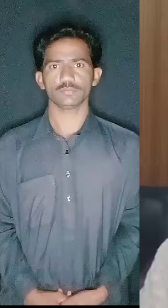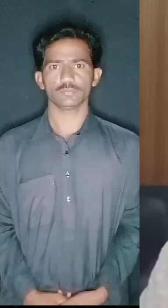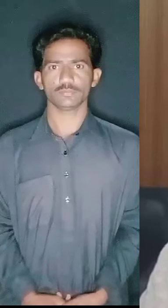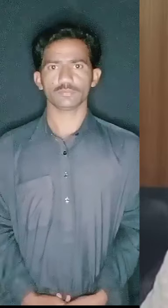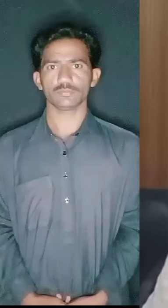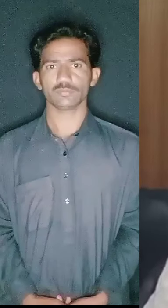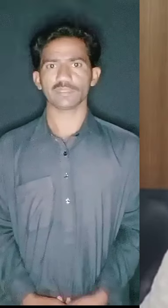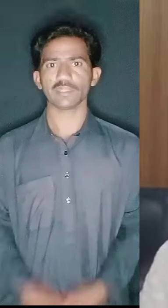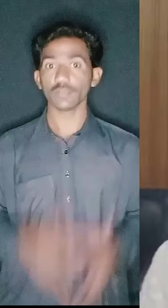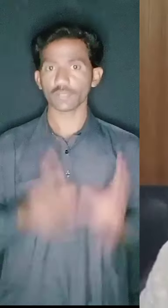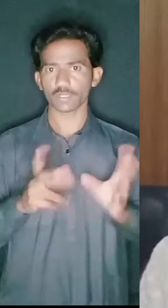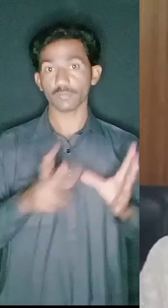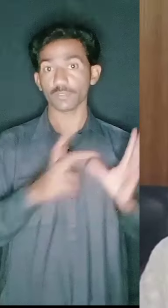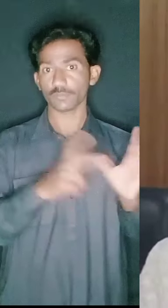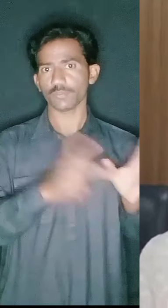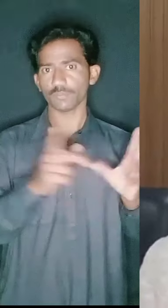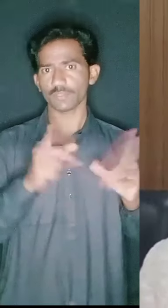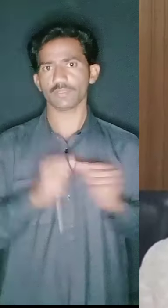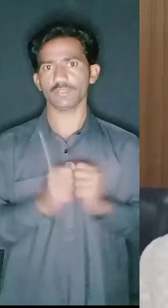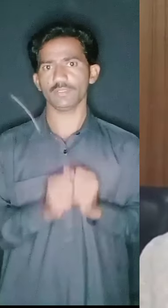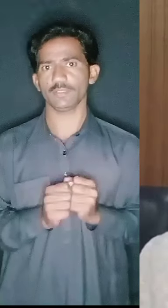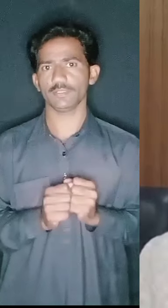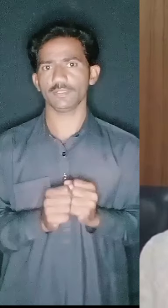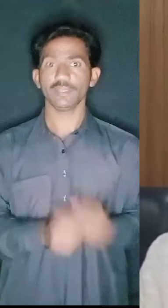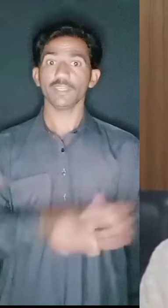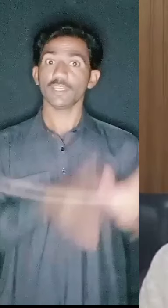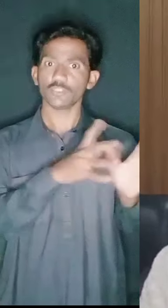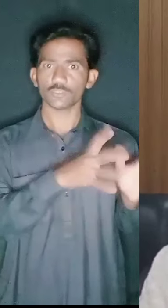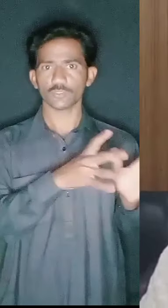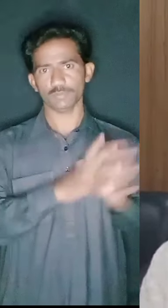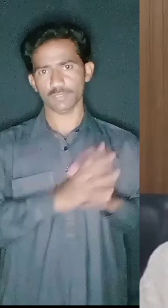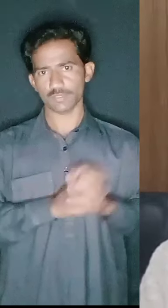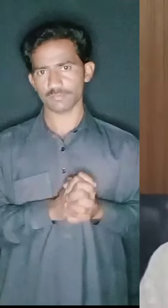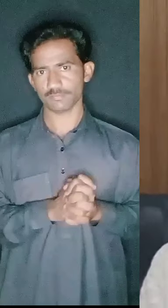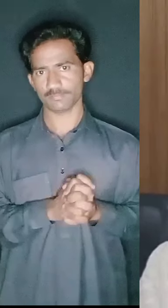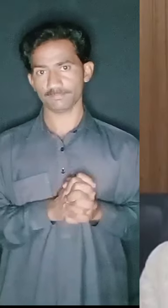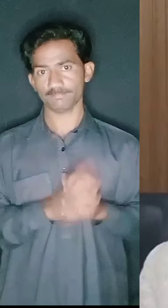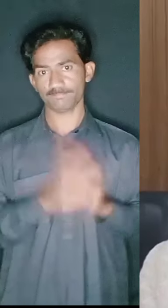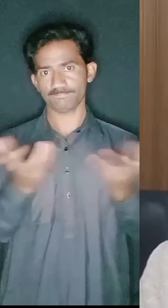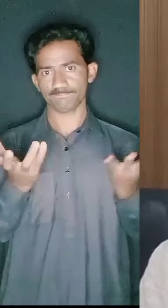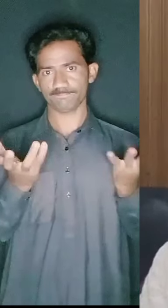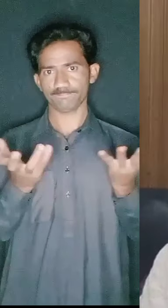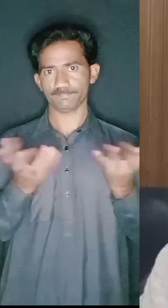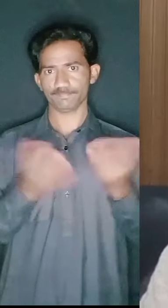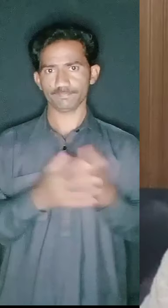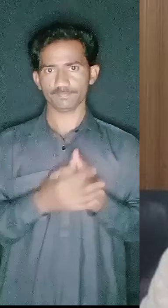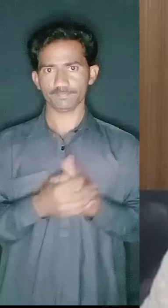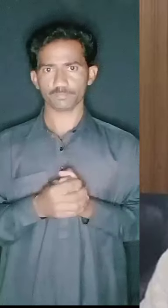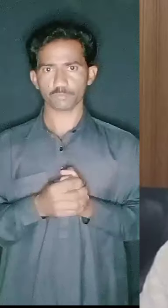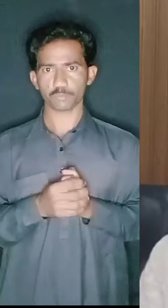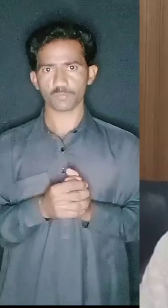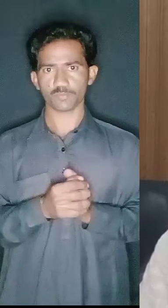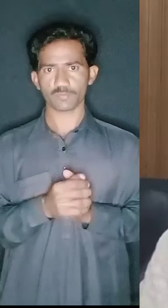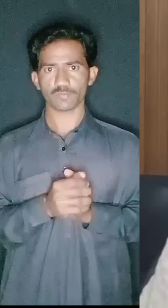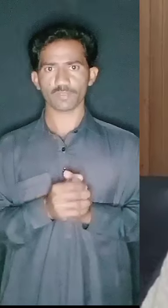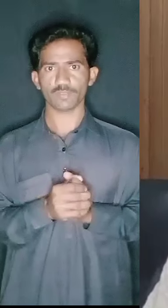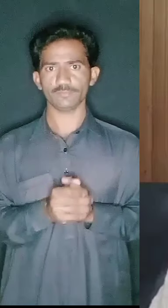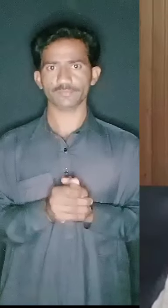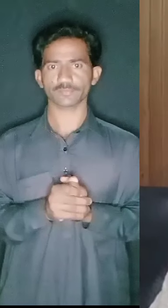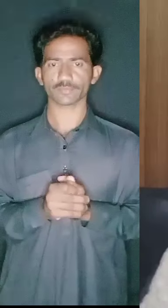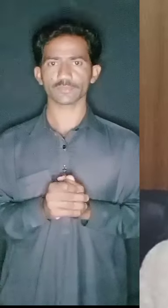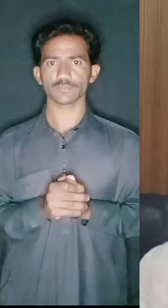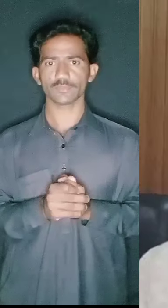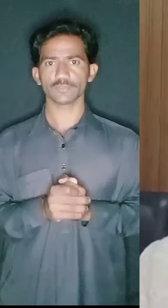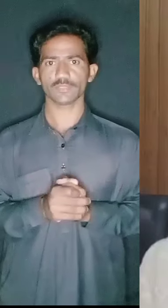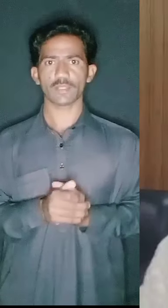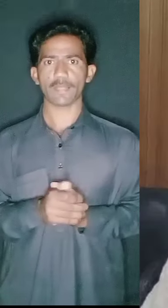करवाया और आप एक दूसरे से प्यार करते थे, जी। फिर आपकी शादी हो गई। 17 साल तक आपकी शादी चली। जी। तो मामला कब ख़राब हुए, कहाँ